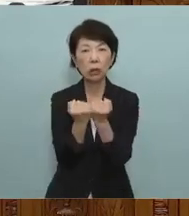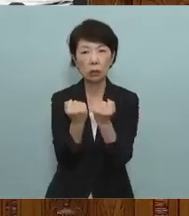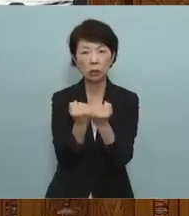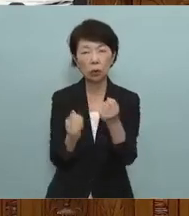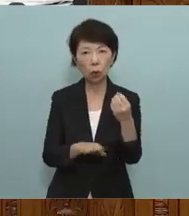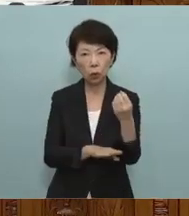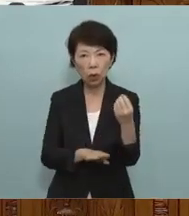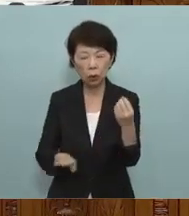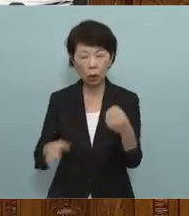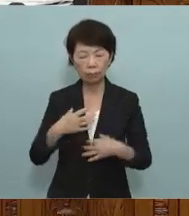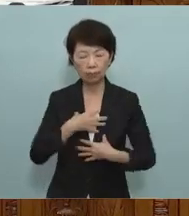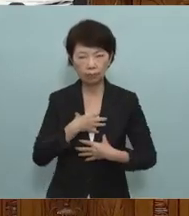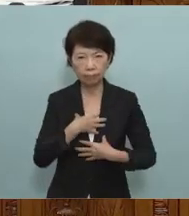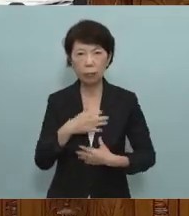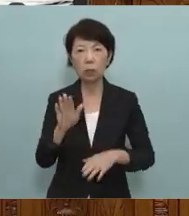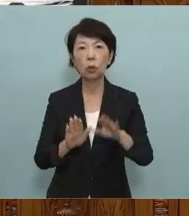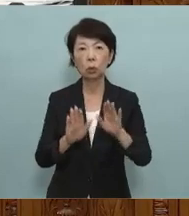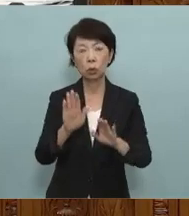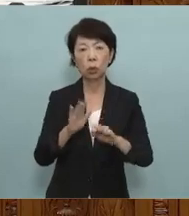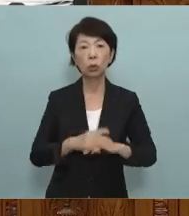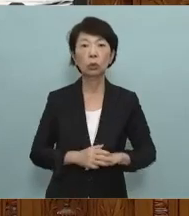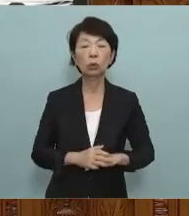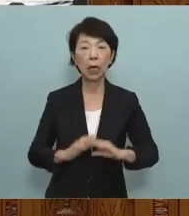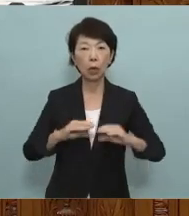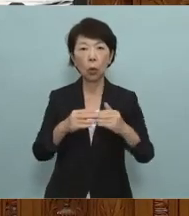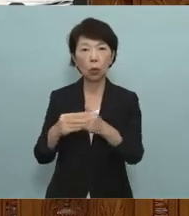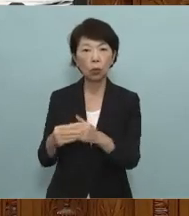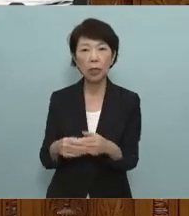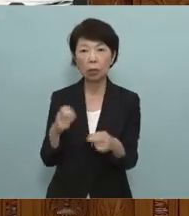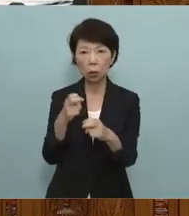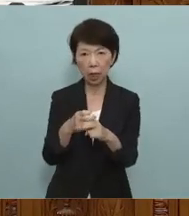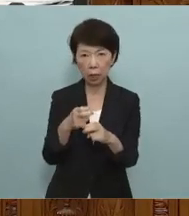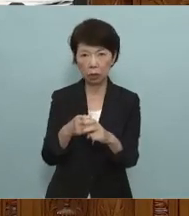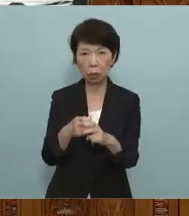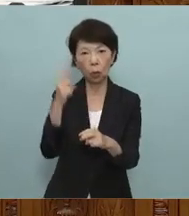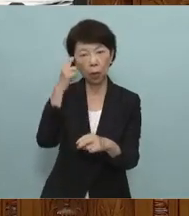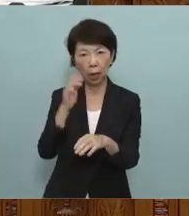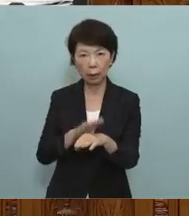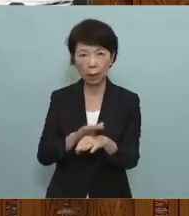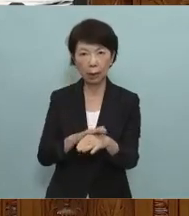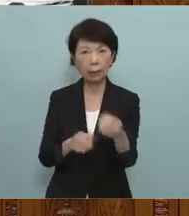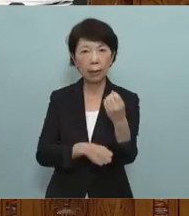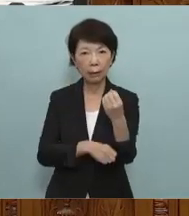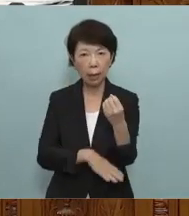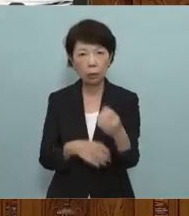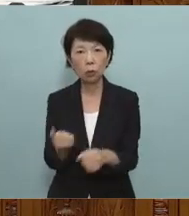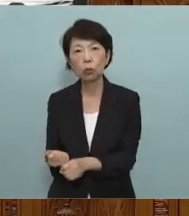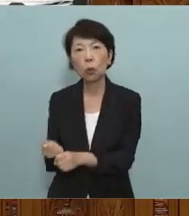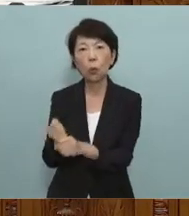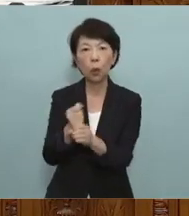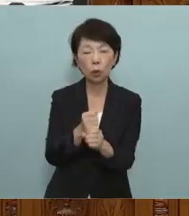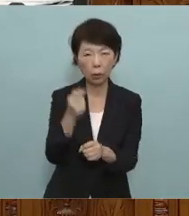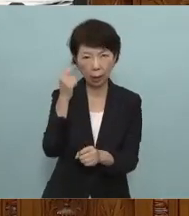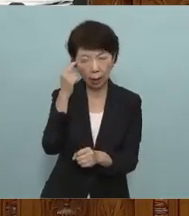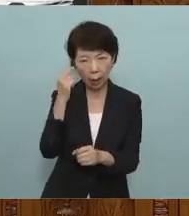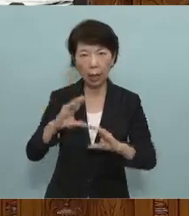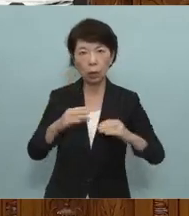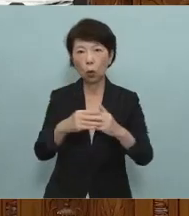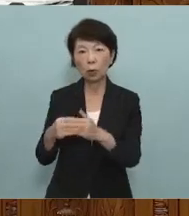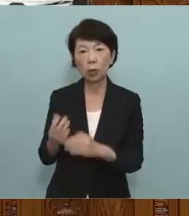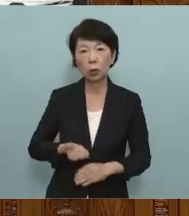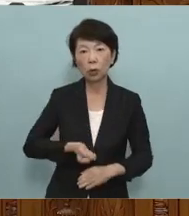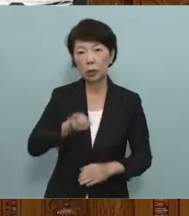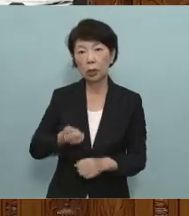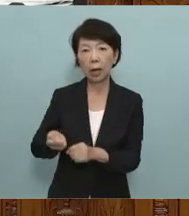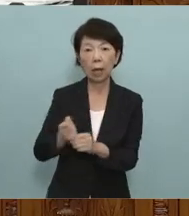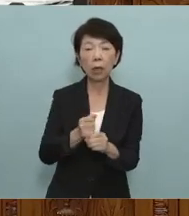根幹が揺らいでいる中、国連憲章の理念と原則に立ち戻り、国連の信頼を回復